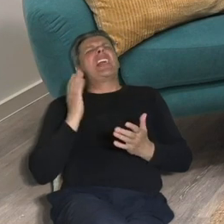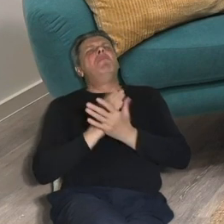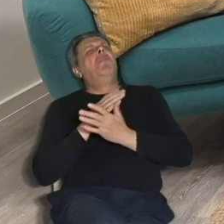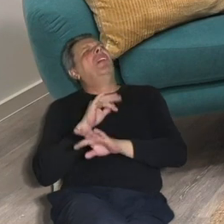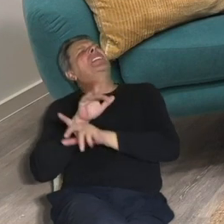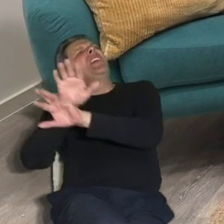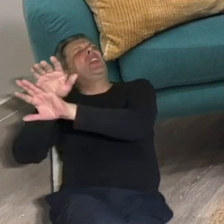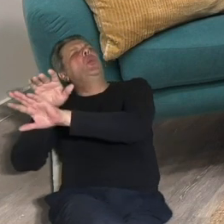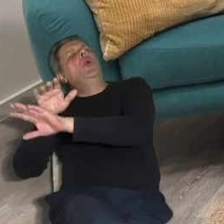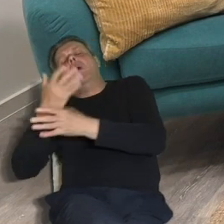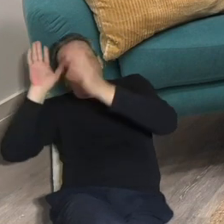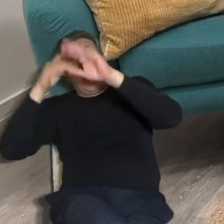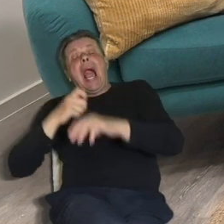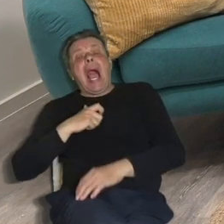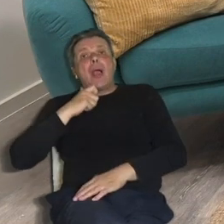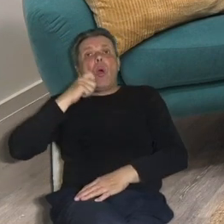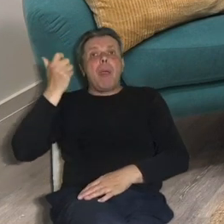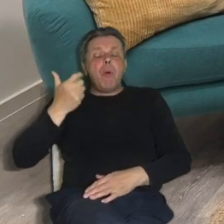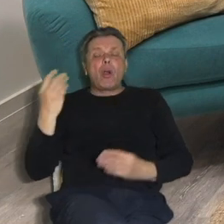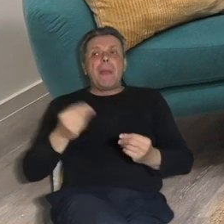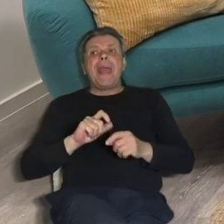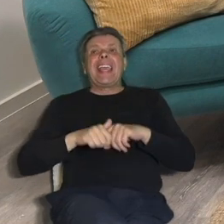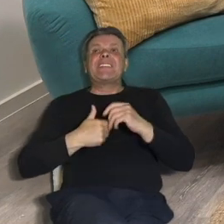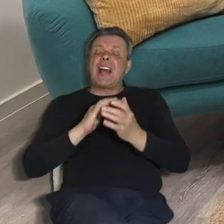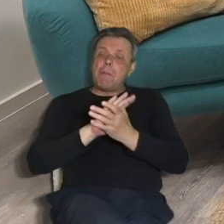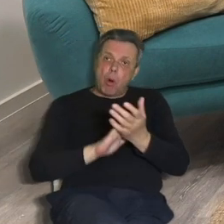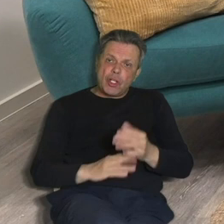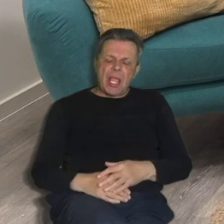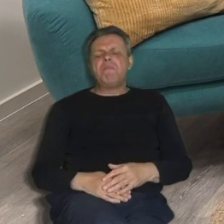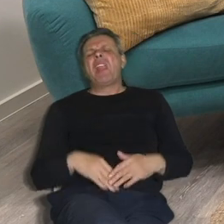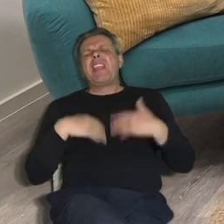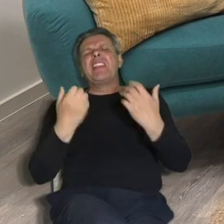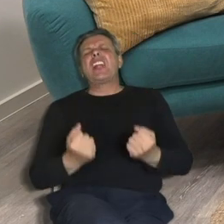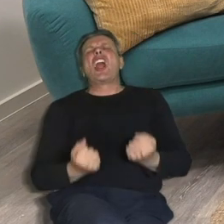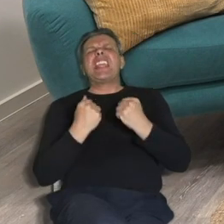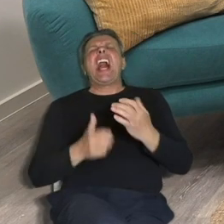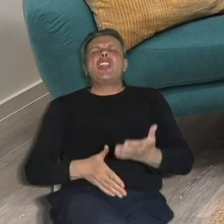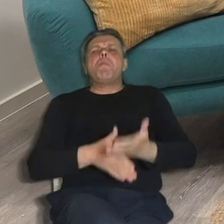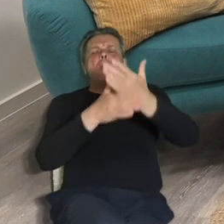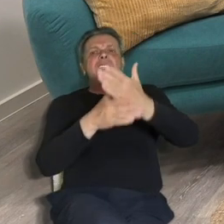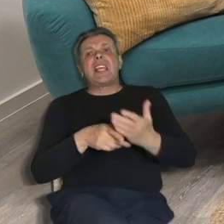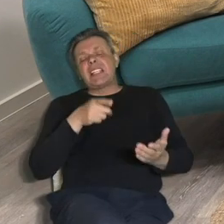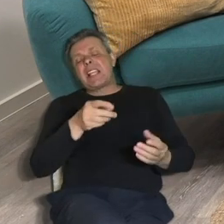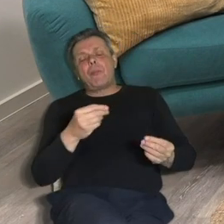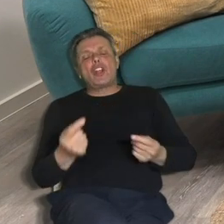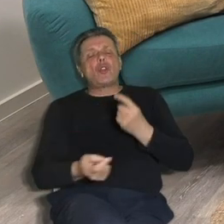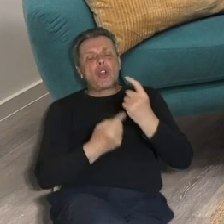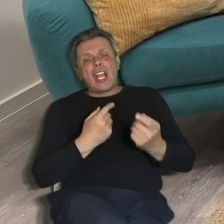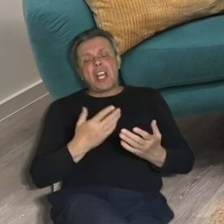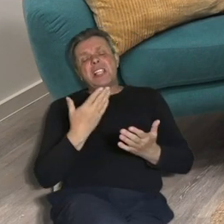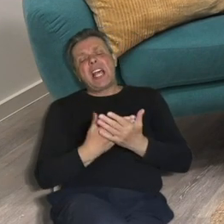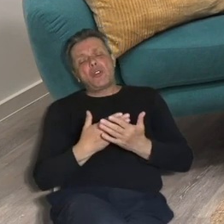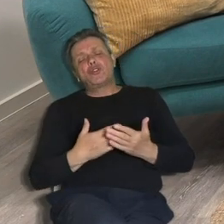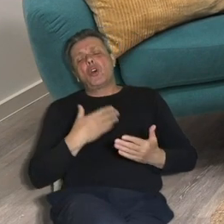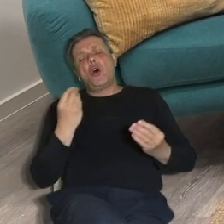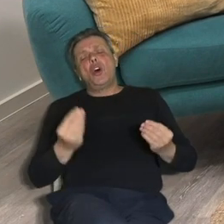nešto drugačije. Ali kažem, ako Bog neke stvari započinje, negdje će dati nekav jači poticaj da se nešto tamo događa jer nešto želi time poručiti svijetu. Tako